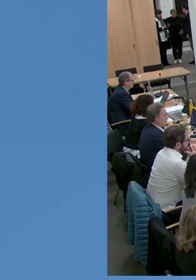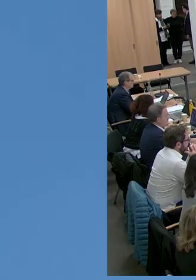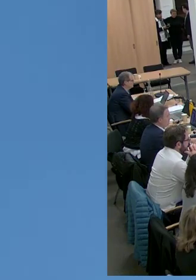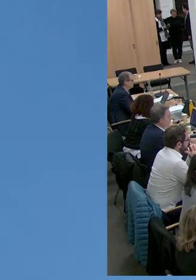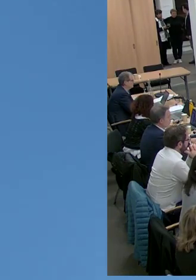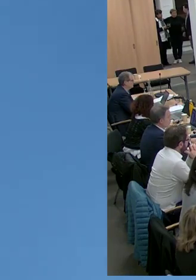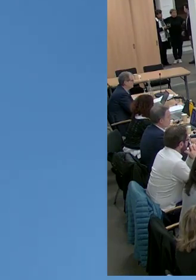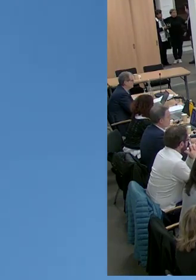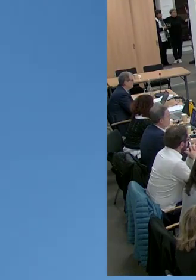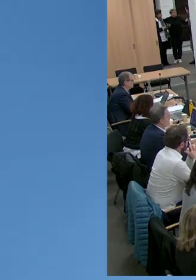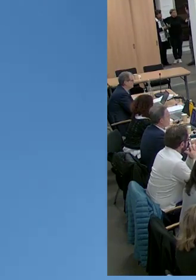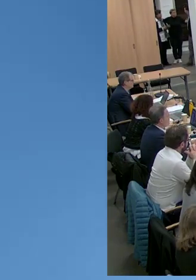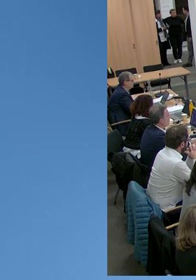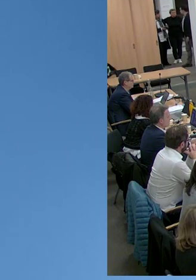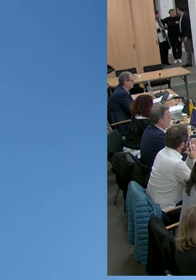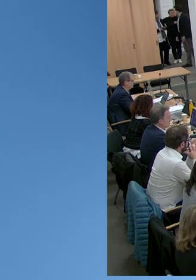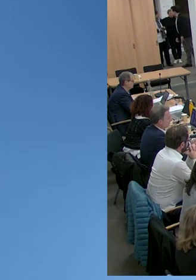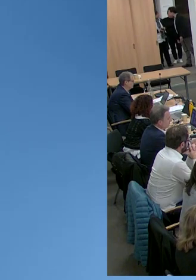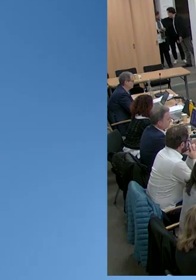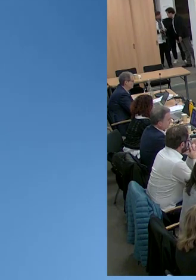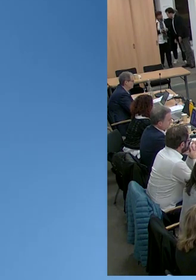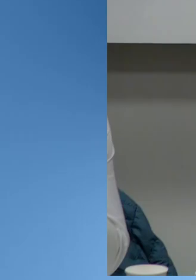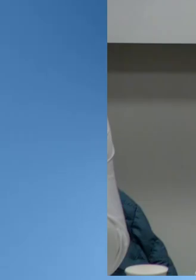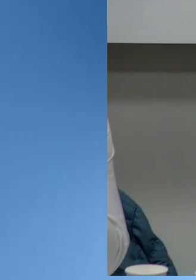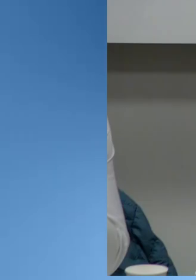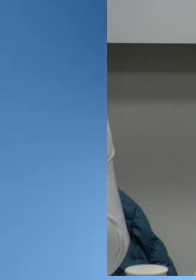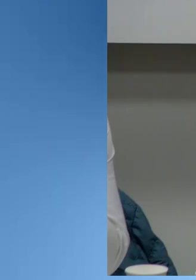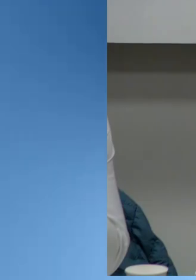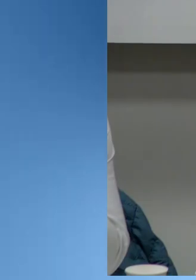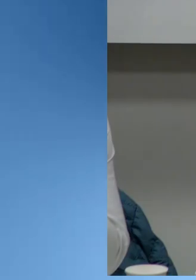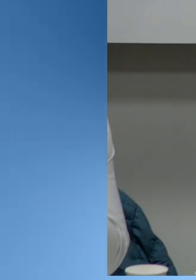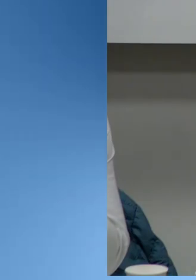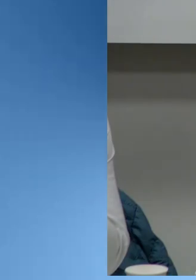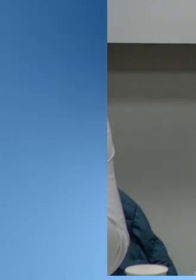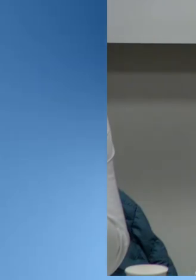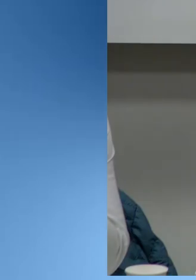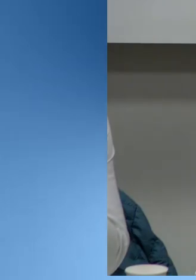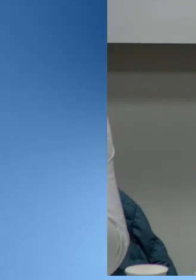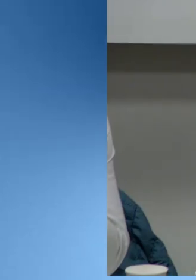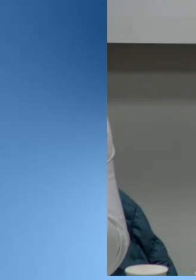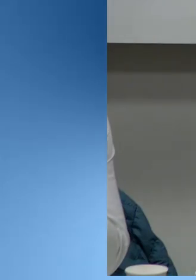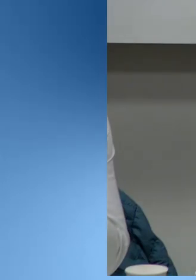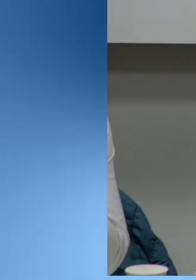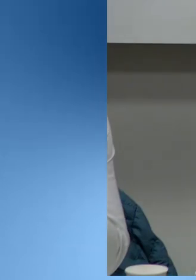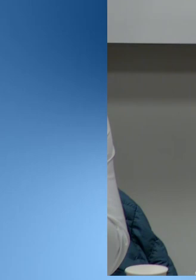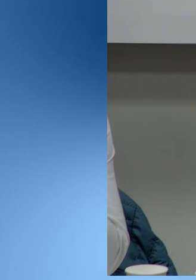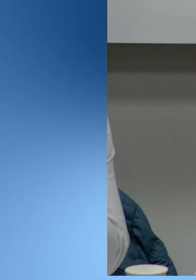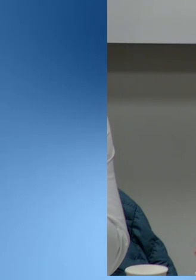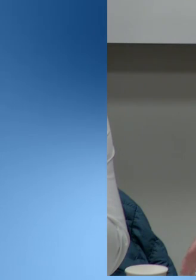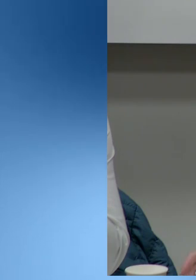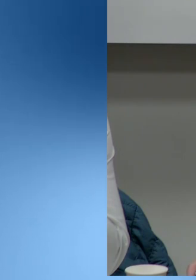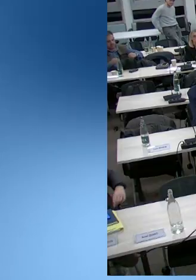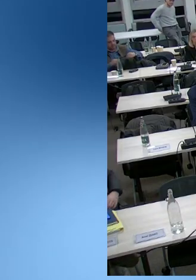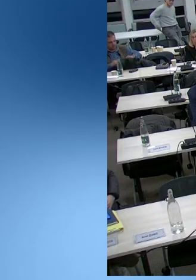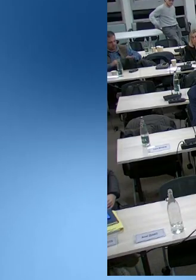merci nous sommes donc sur cette délibération numéro 54 monsieur Carignon oui monsieur le